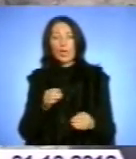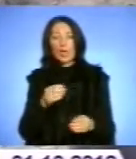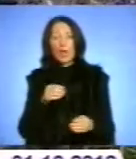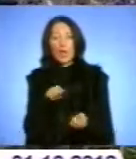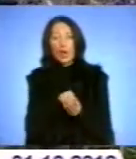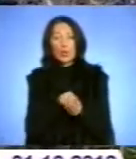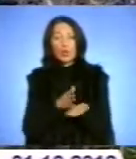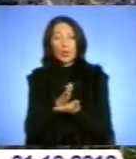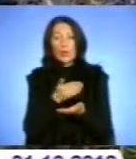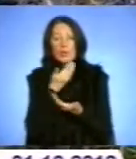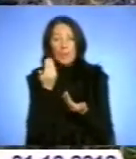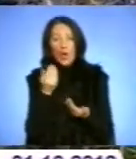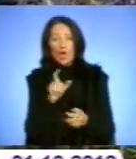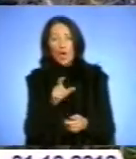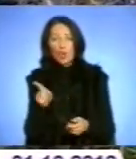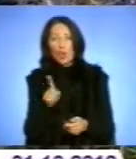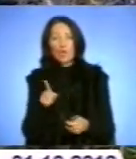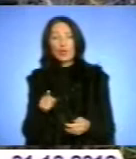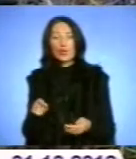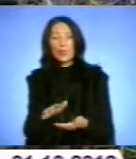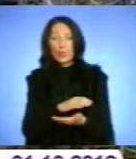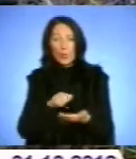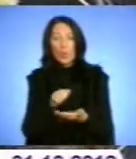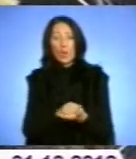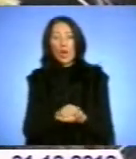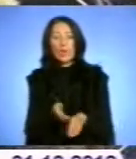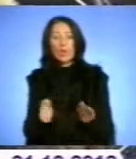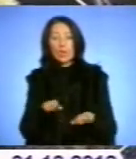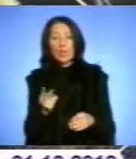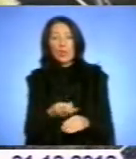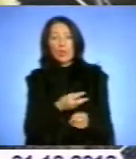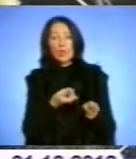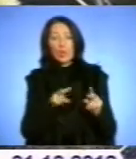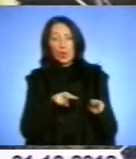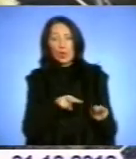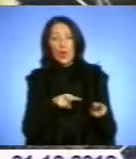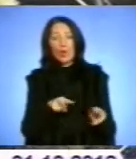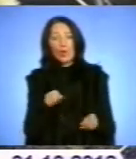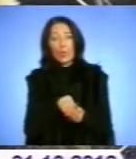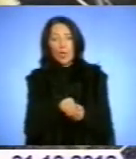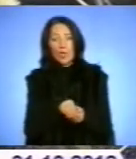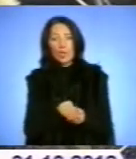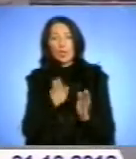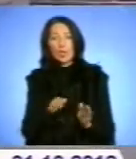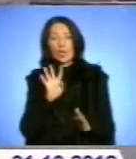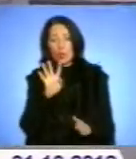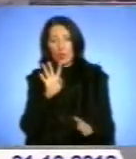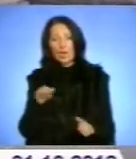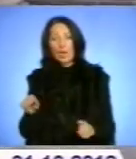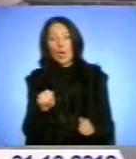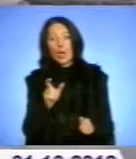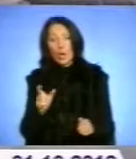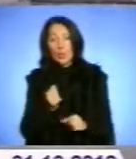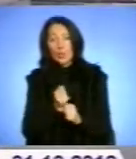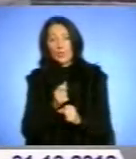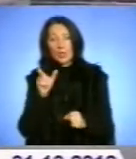людей, щоб порядкувати залишені без догляду могили. І лише 6 прибиральників на 4 кладовища – Миколинецький, Пронятин, Кутківці